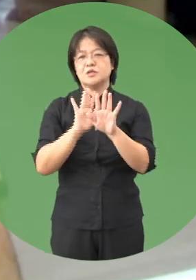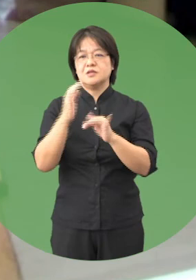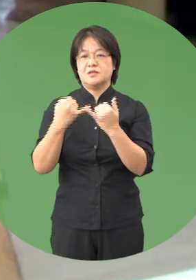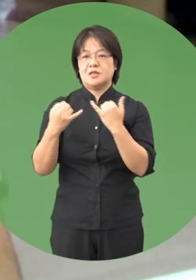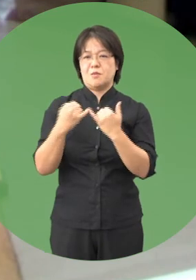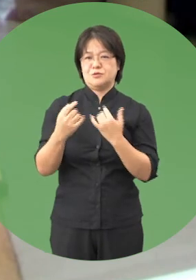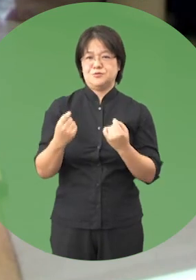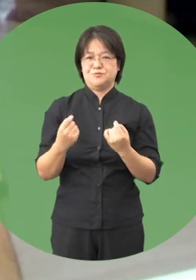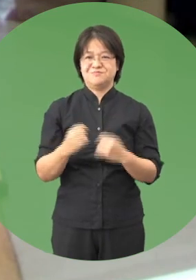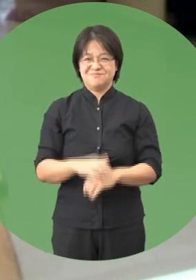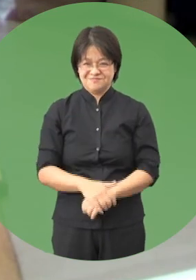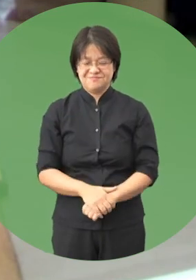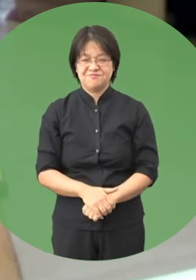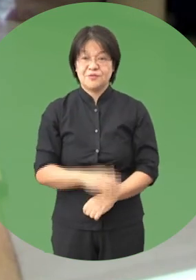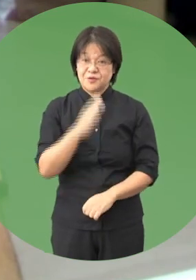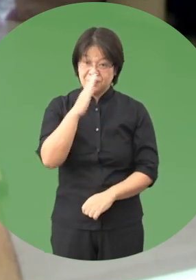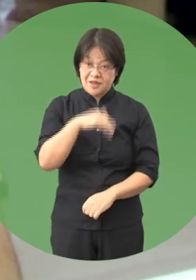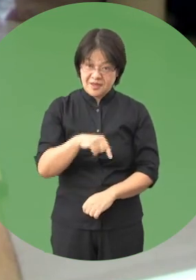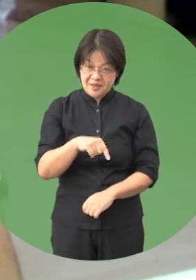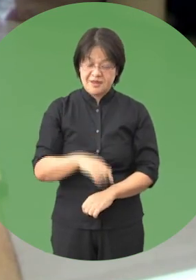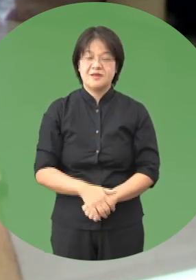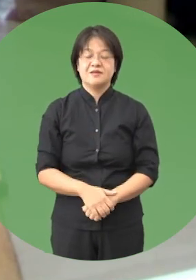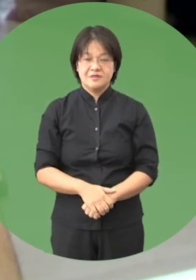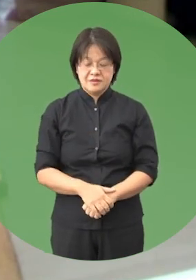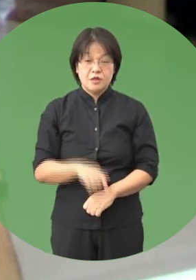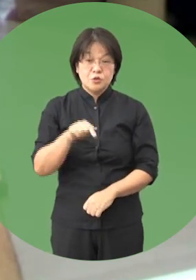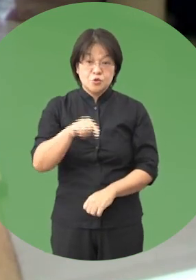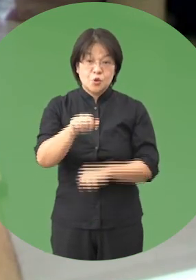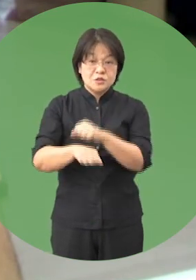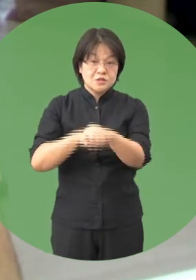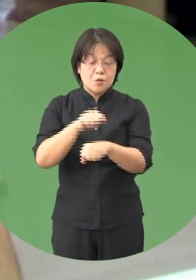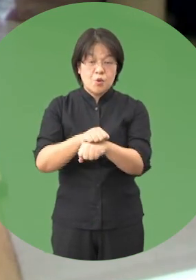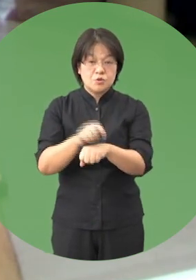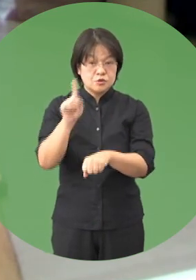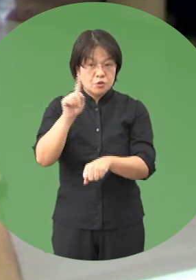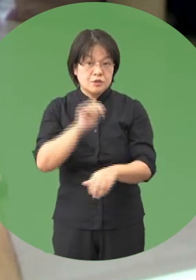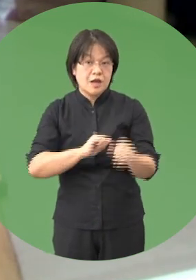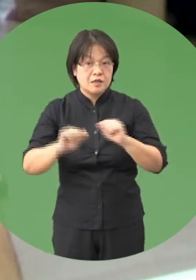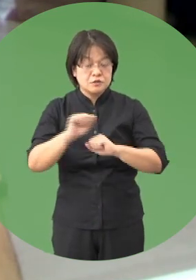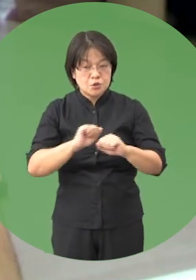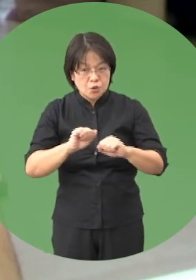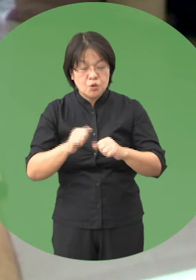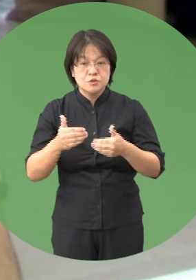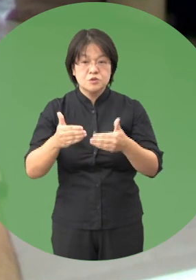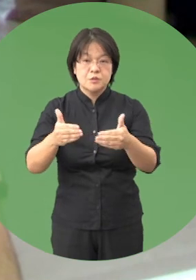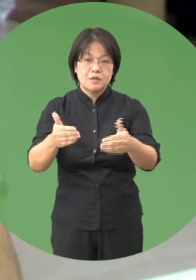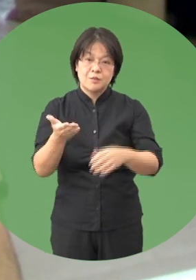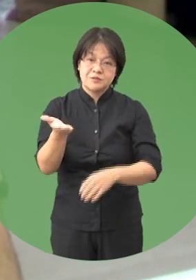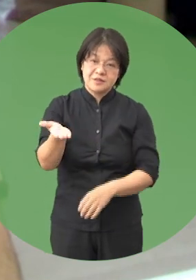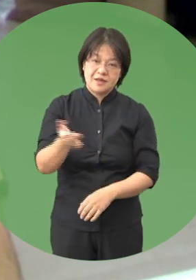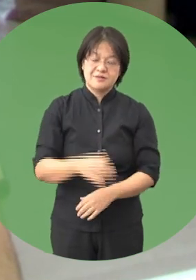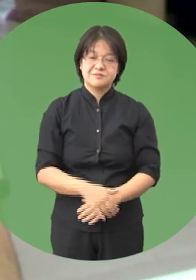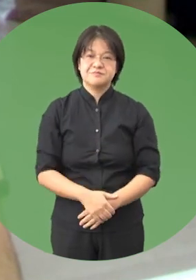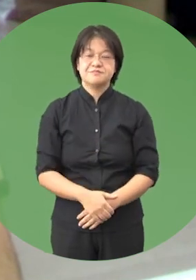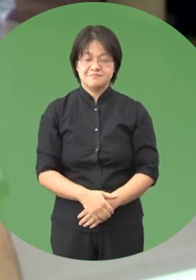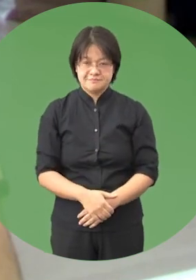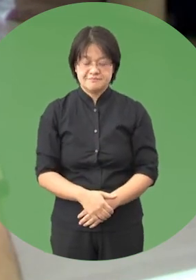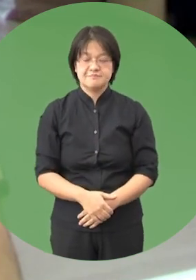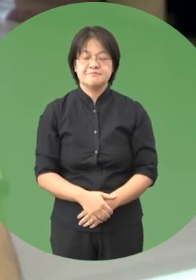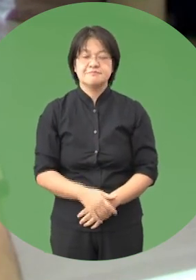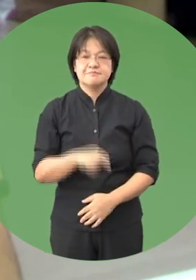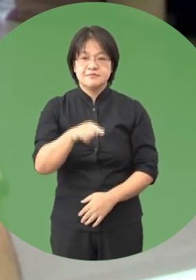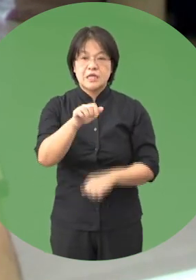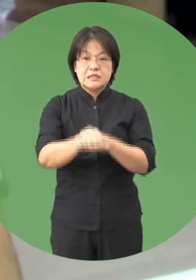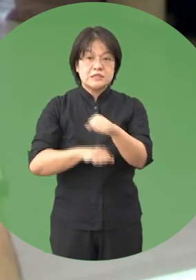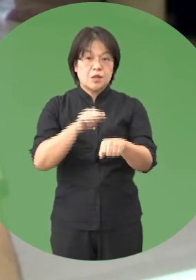んですねそしてそちらでは実際にどんな活動を行っていますかはい